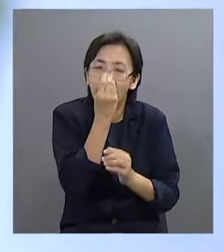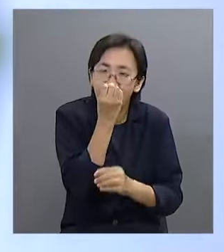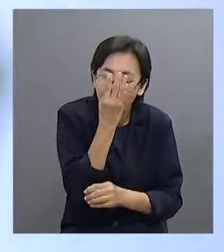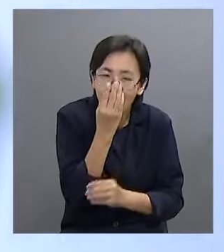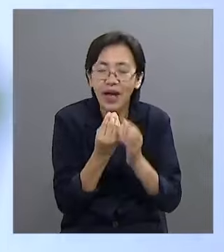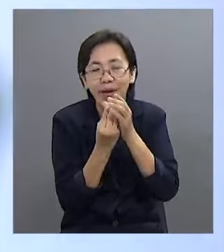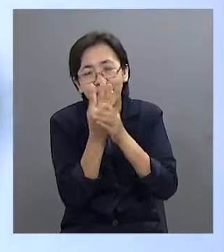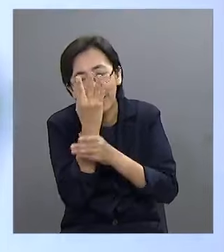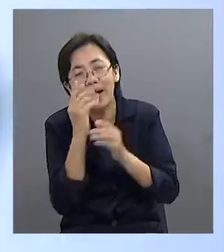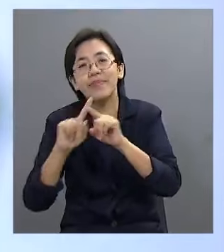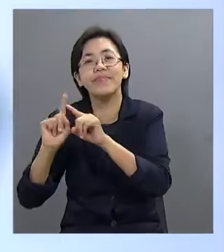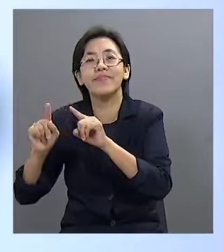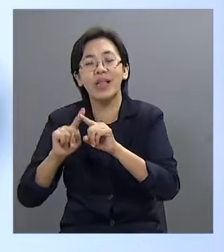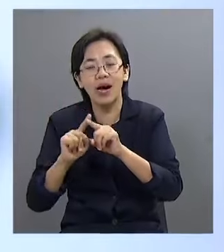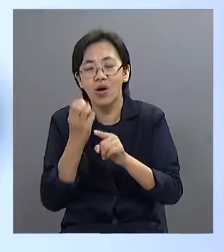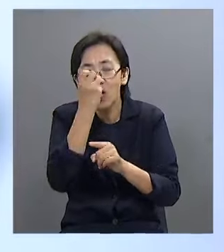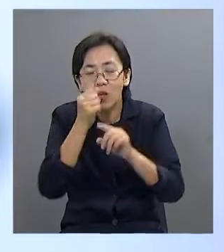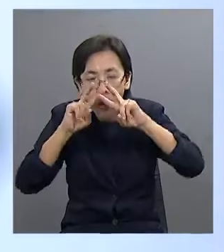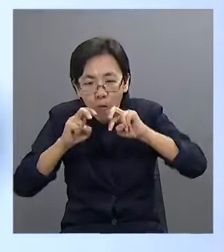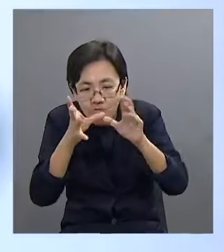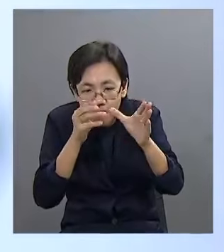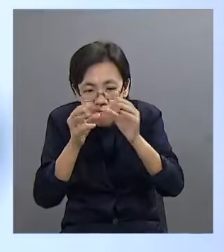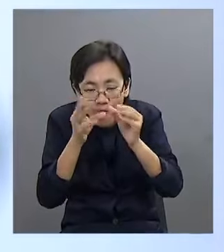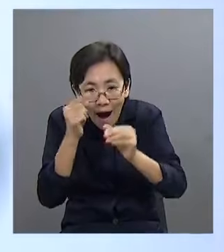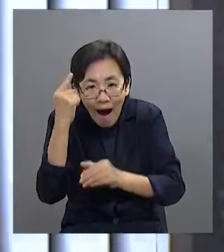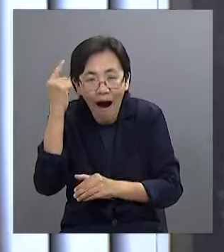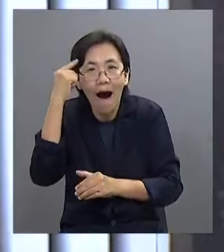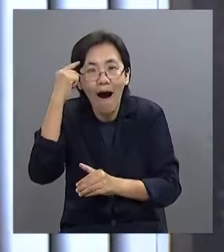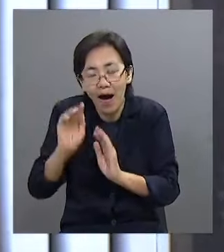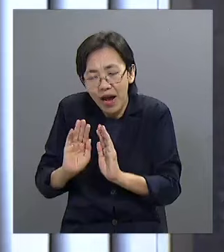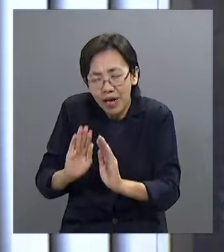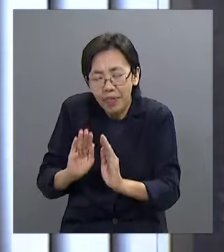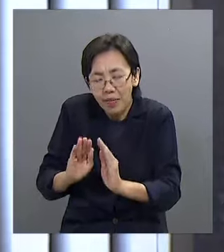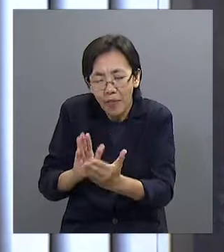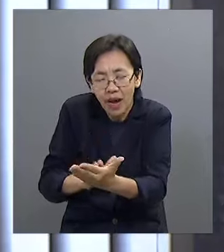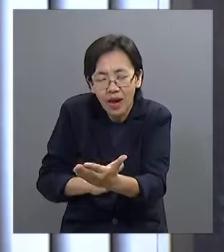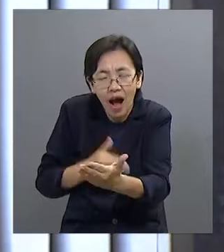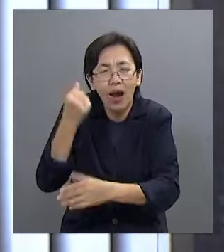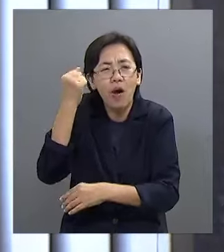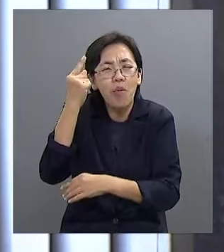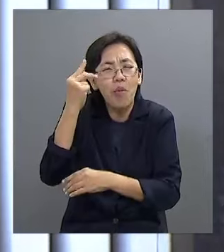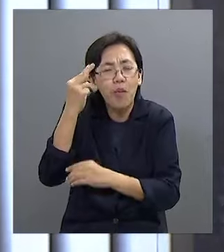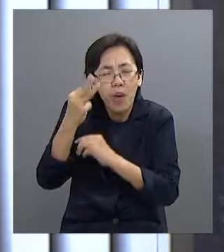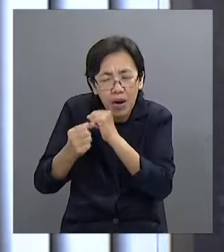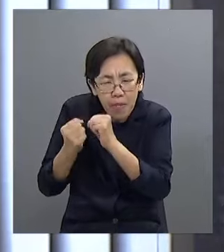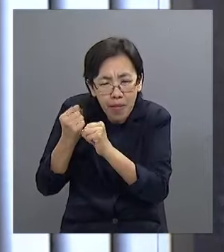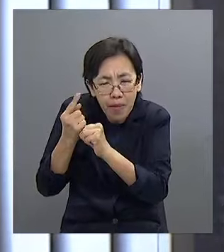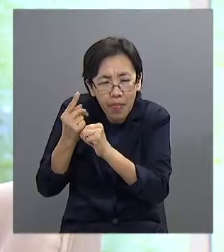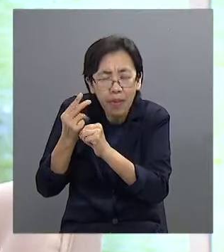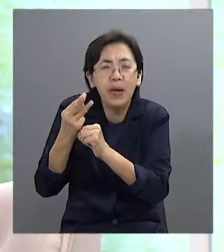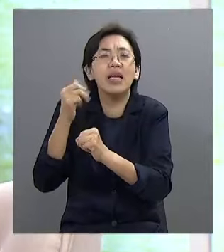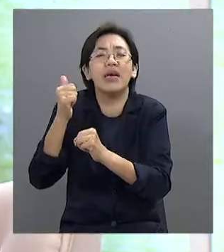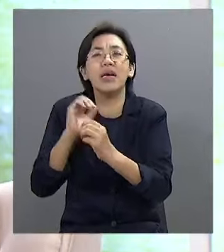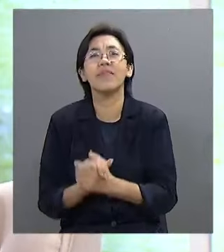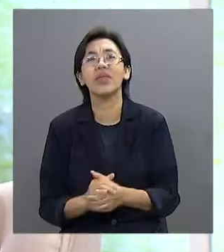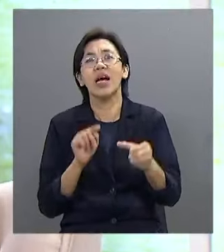คุณผู้ชมลองไปศึกษาไอเดียได้นะครับเป็นการยืดอายุความสวยงามของกุหลาบให้นานขึ้นนี่คือใช้ได้หลายงวดเลยนะ ก็คือใช้ได้หลายโอก